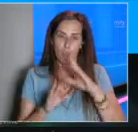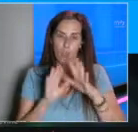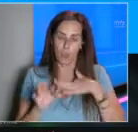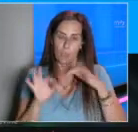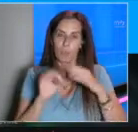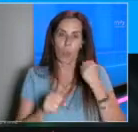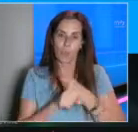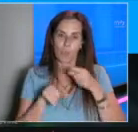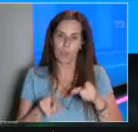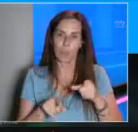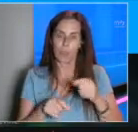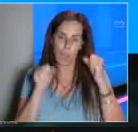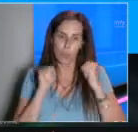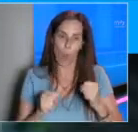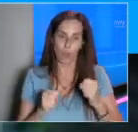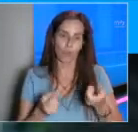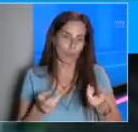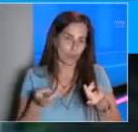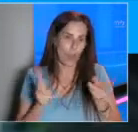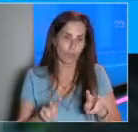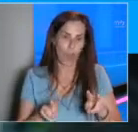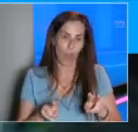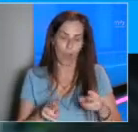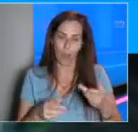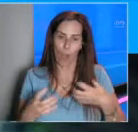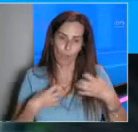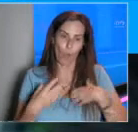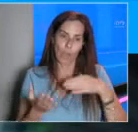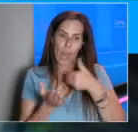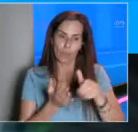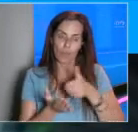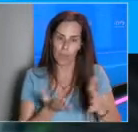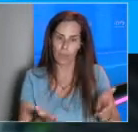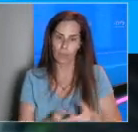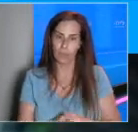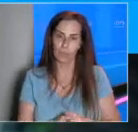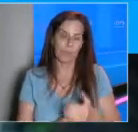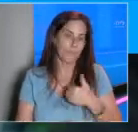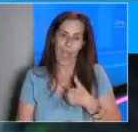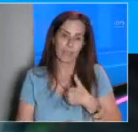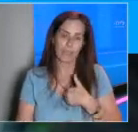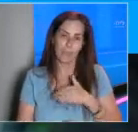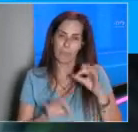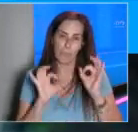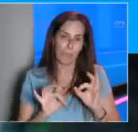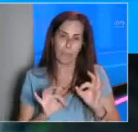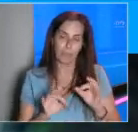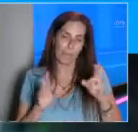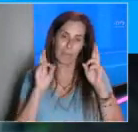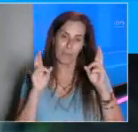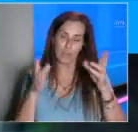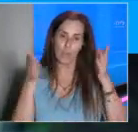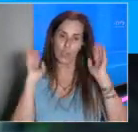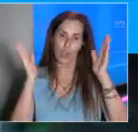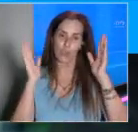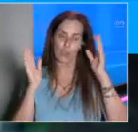באמת עושים את זה בצורה בטוחה, שתאפשר לחיי התרבות להמשיך עוד זמן רב, ואני באמת מקווה שסוף